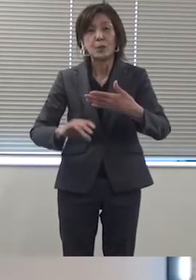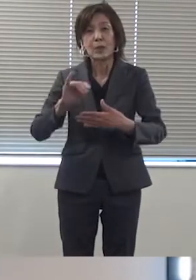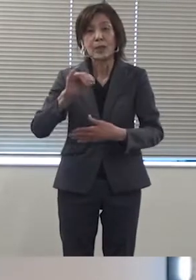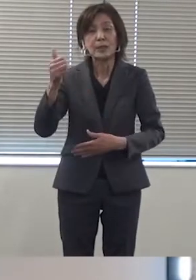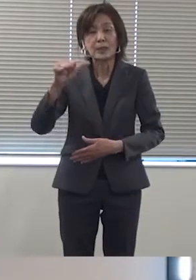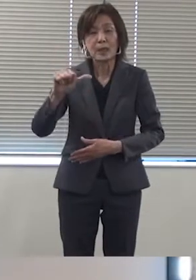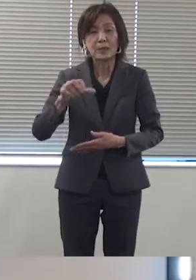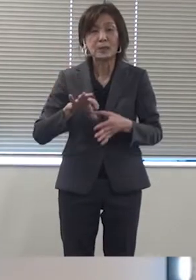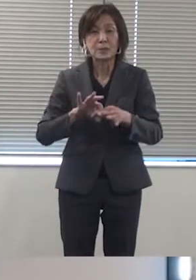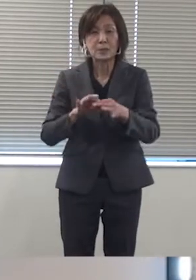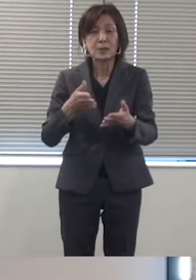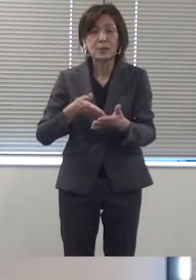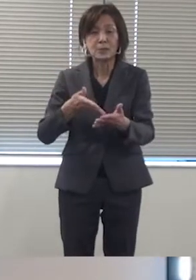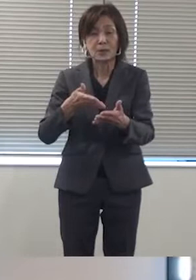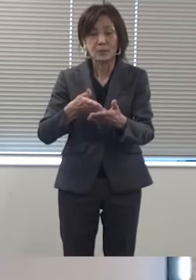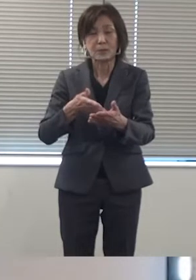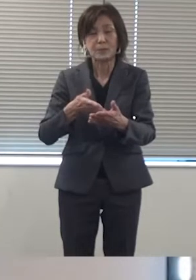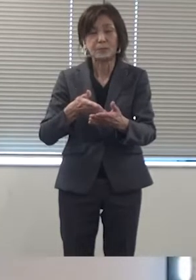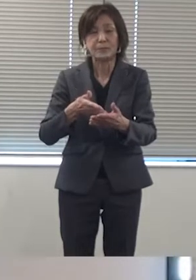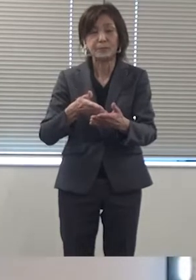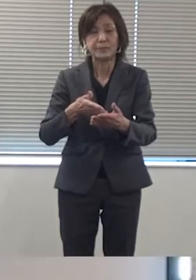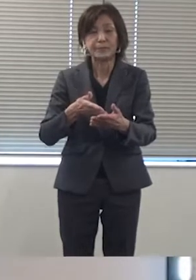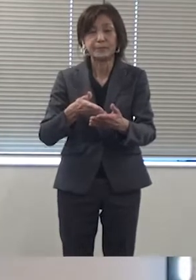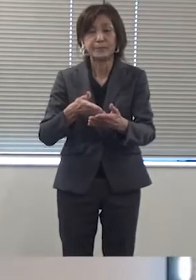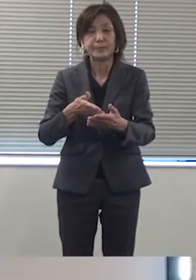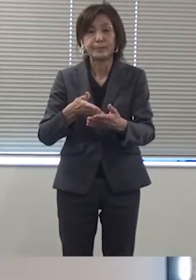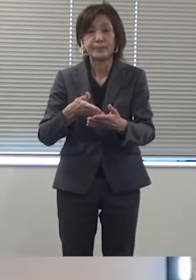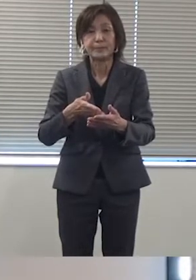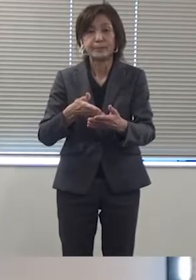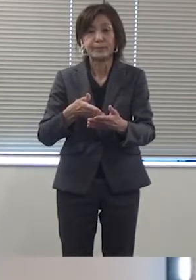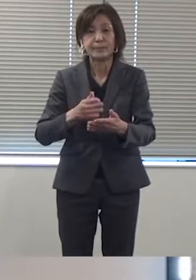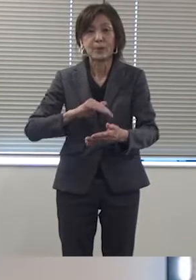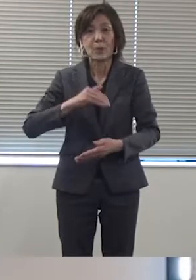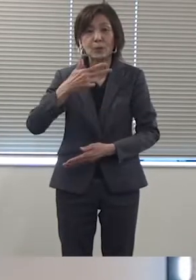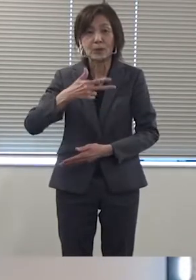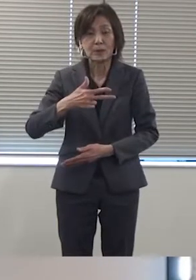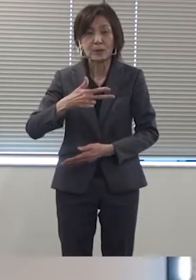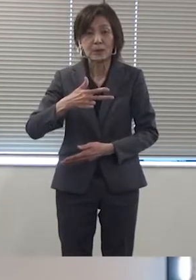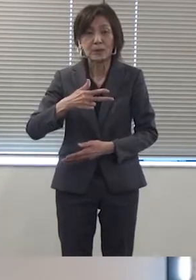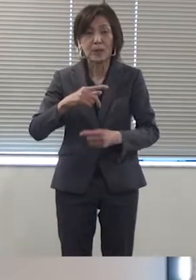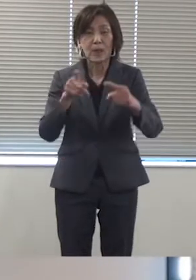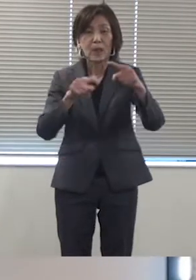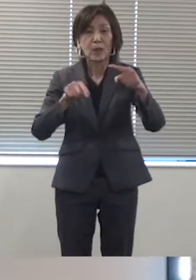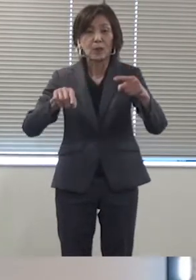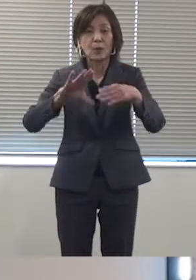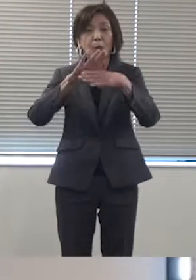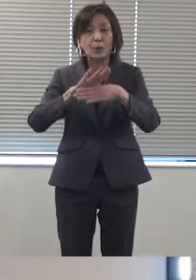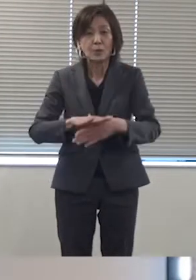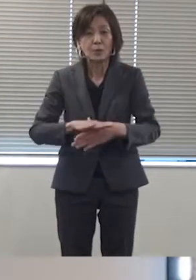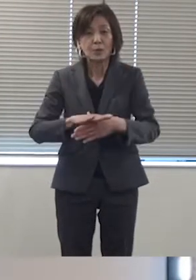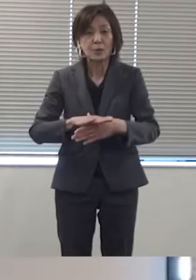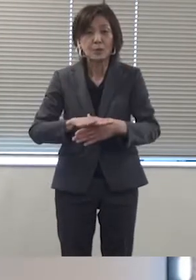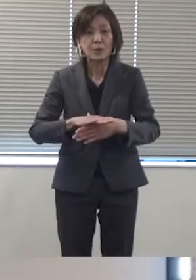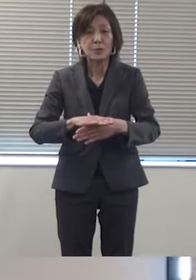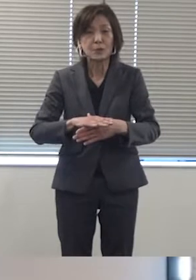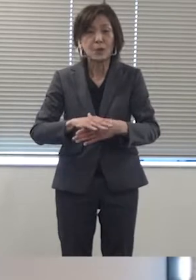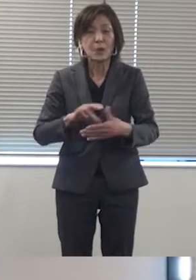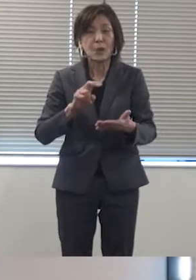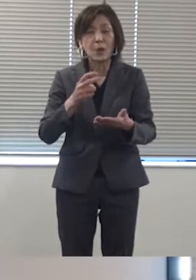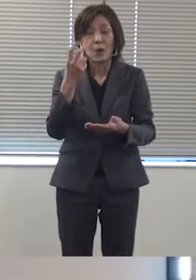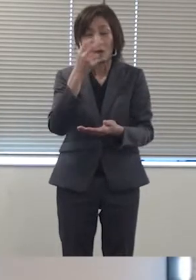ございますが、高知市公文書管理条例の制定に向けまして、本市の公文書の管理の在り方を検討する